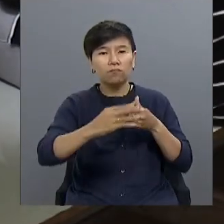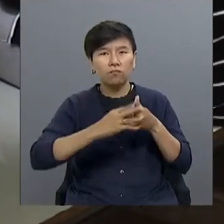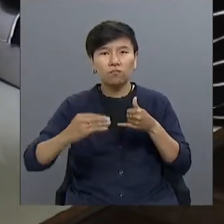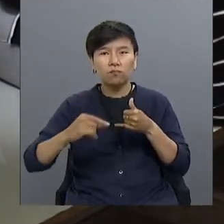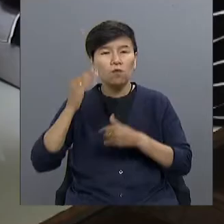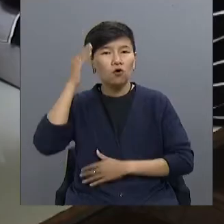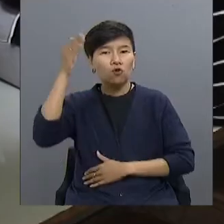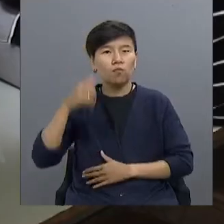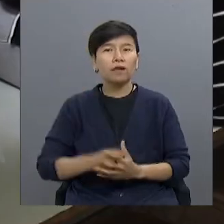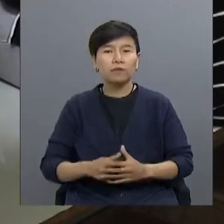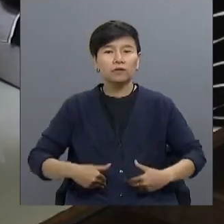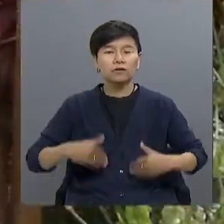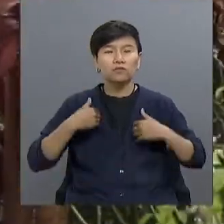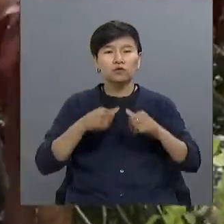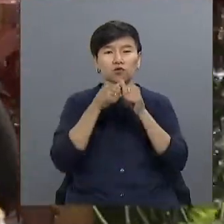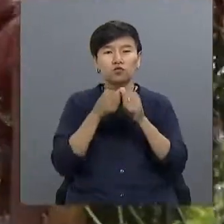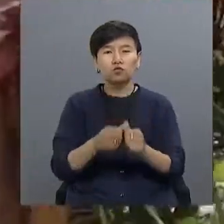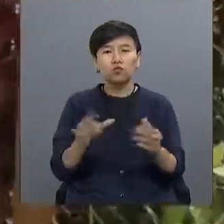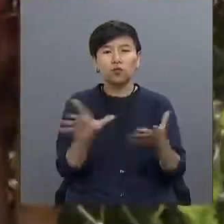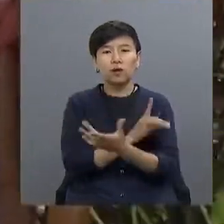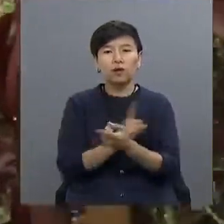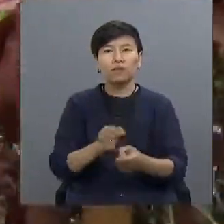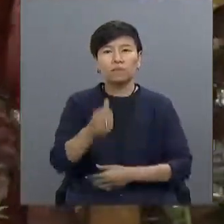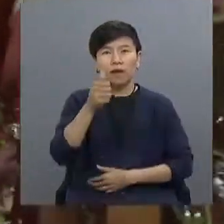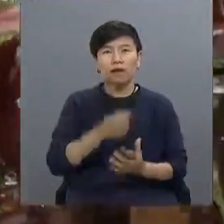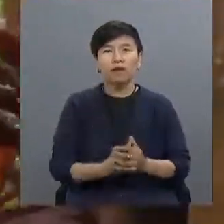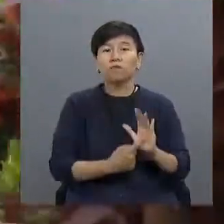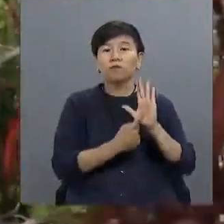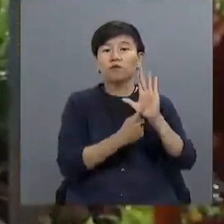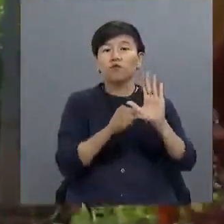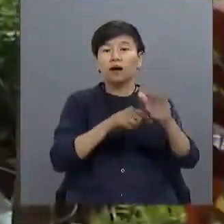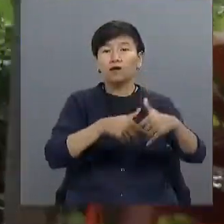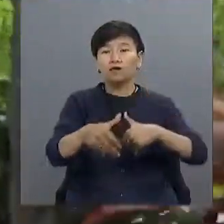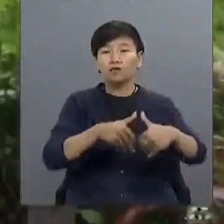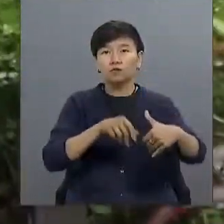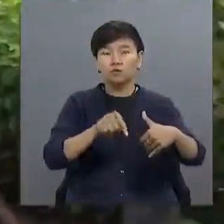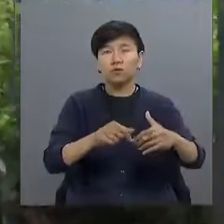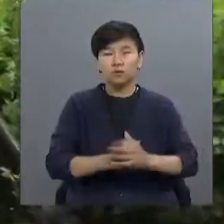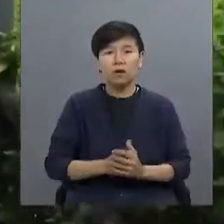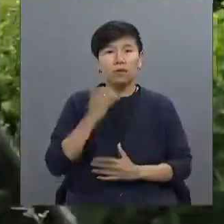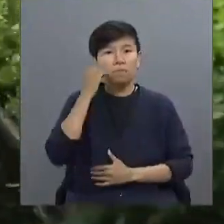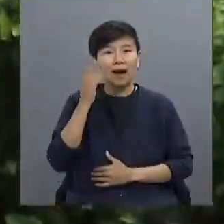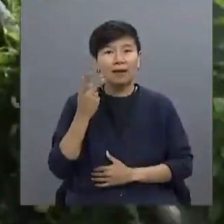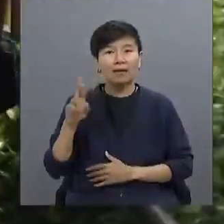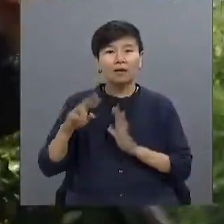การดำรงของคนท้องถิ่นเป็นอีกตัวอย่างหนึ่งของความหลากหลายในชุมชนบ้านครัวแห่งนี้